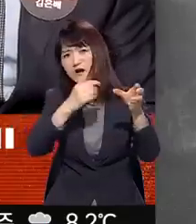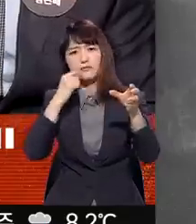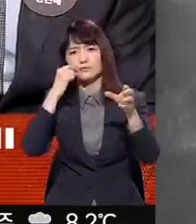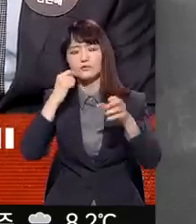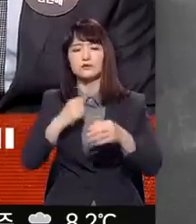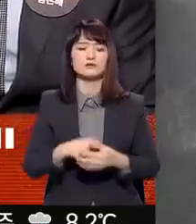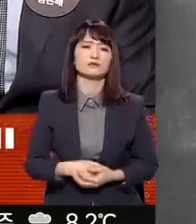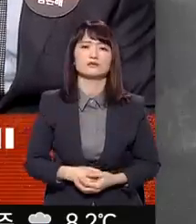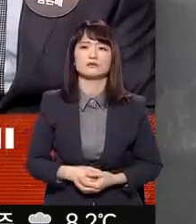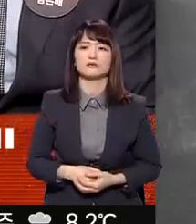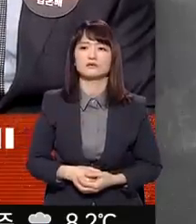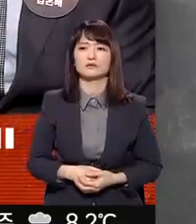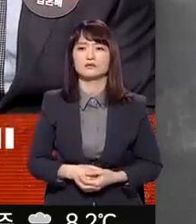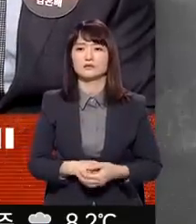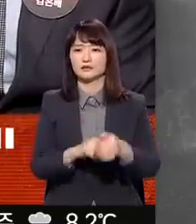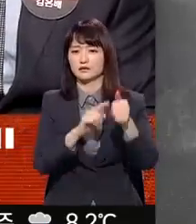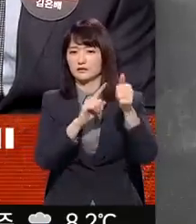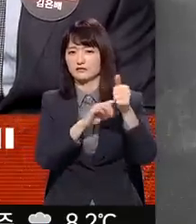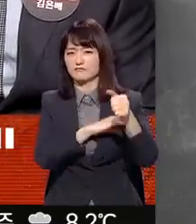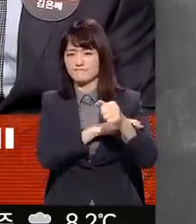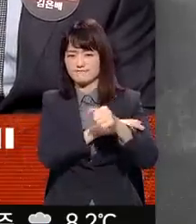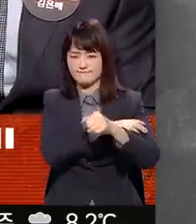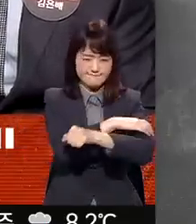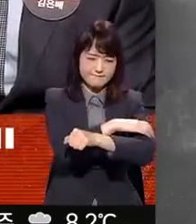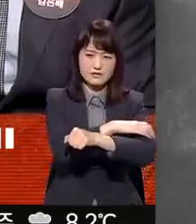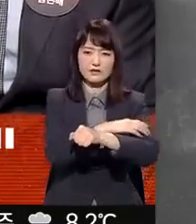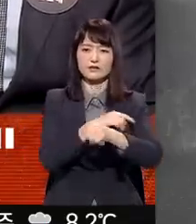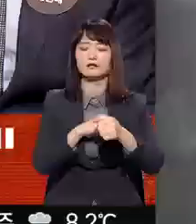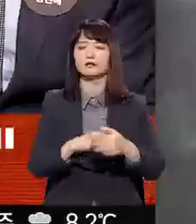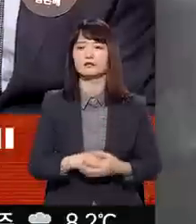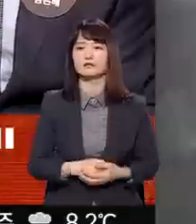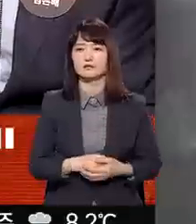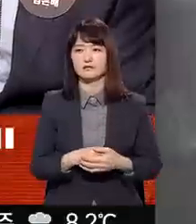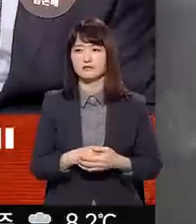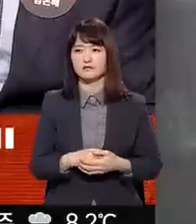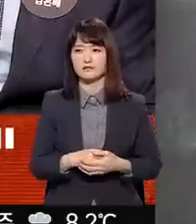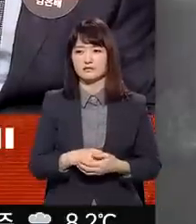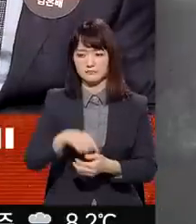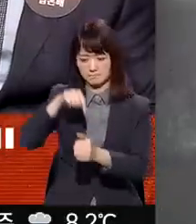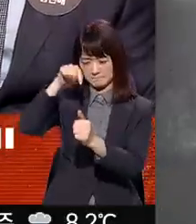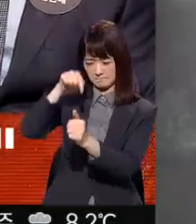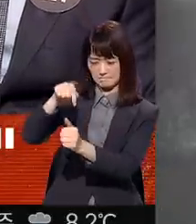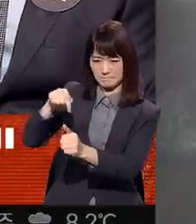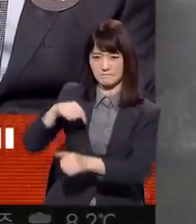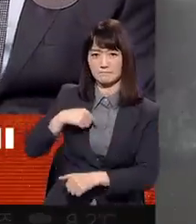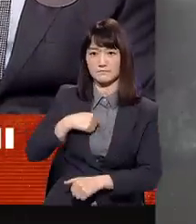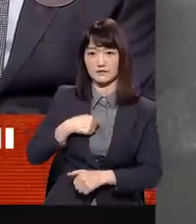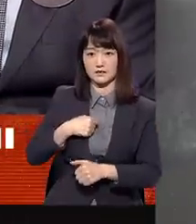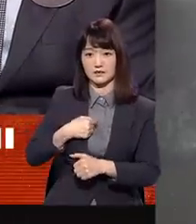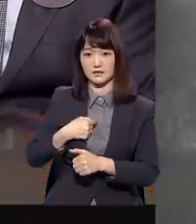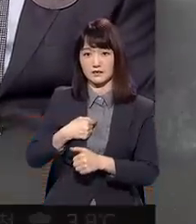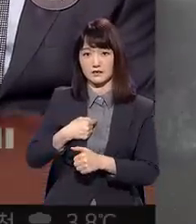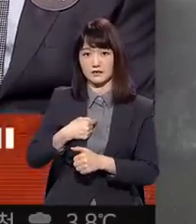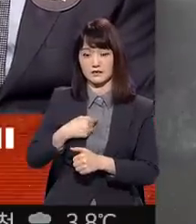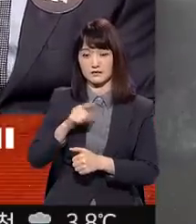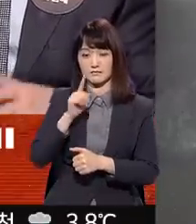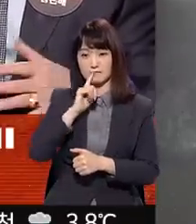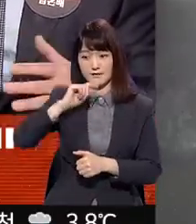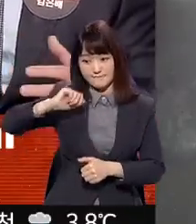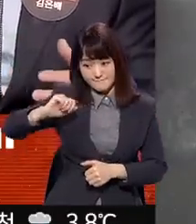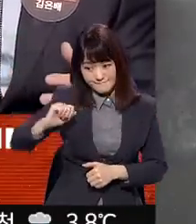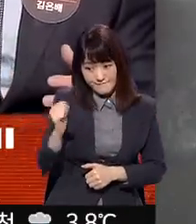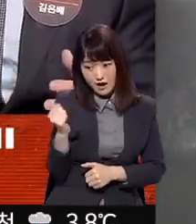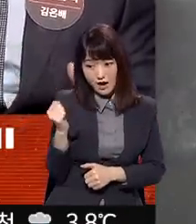왜냐하면 이 상사가 상당히 권위적이고 또 그리고 지시형적 이면서 또 자기를 따르라 무조건 내 말 따르라 하기 때문에